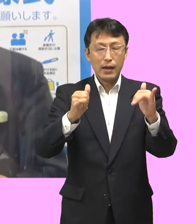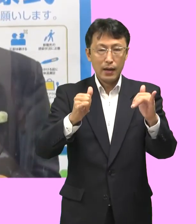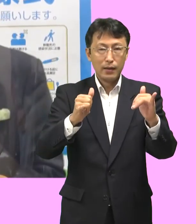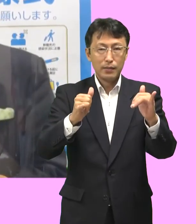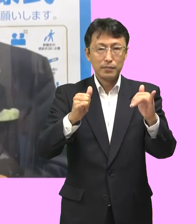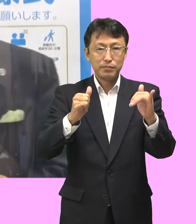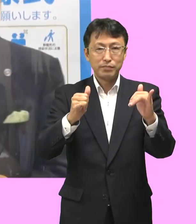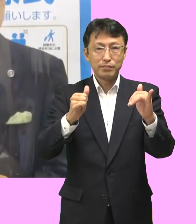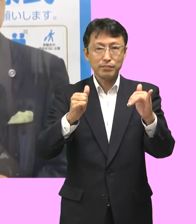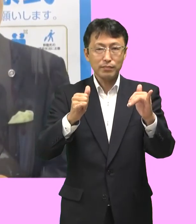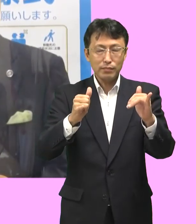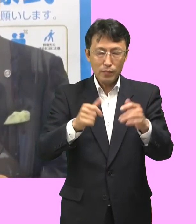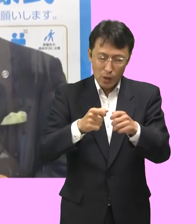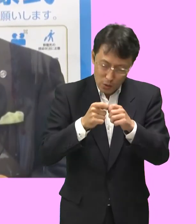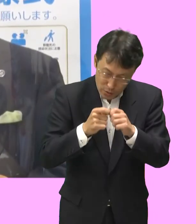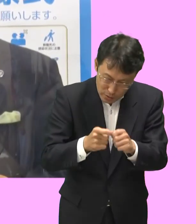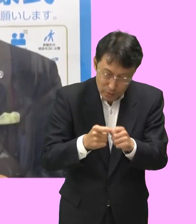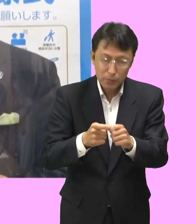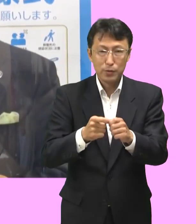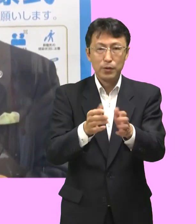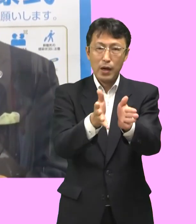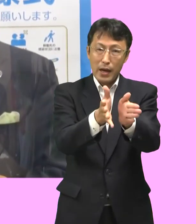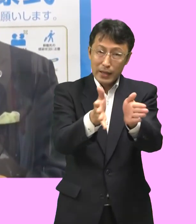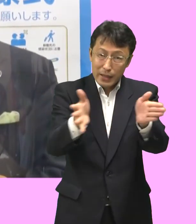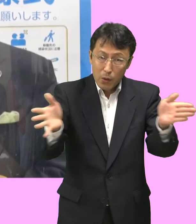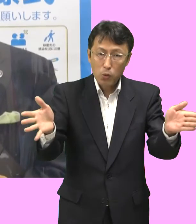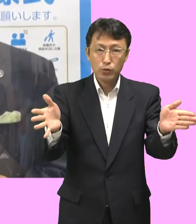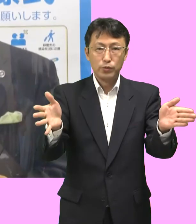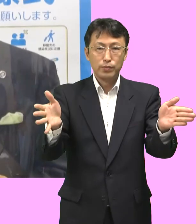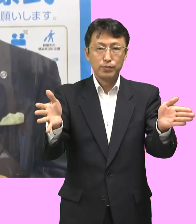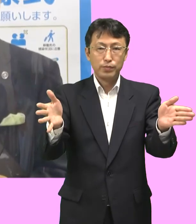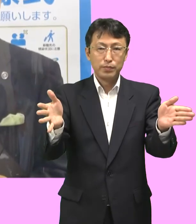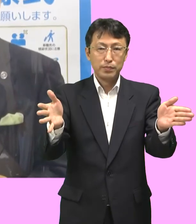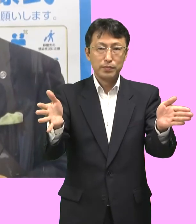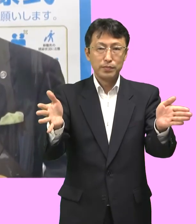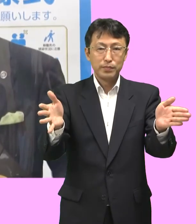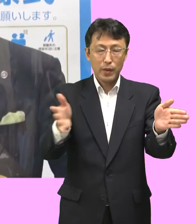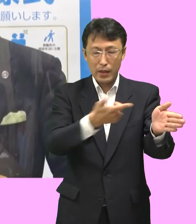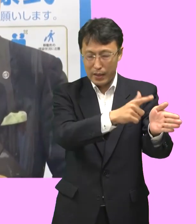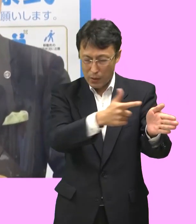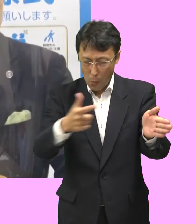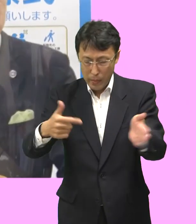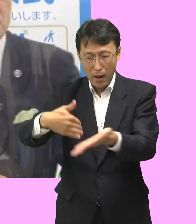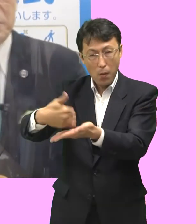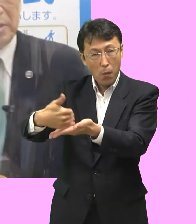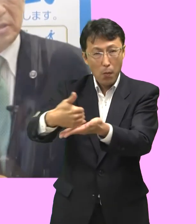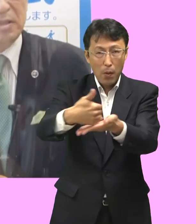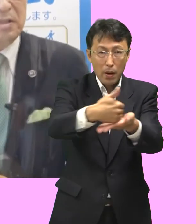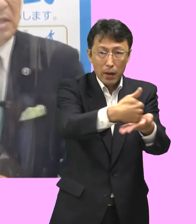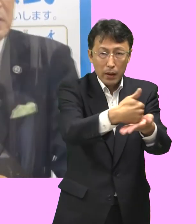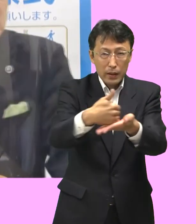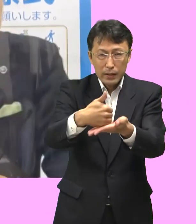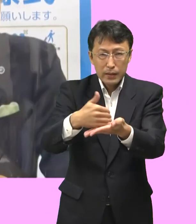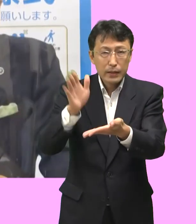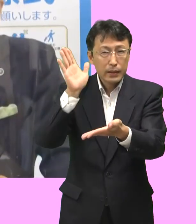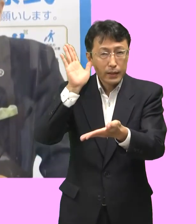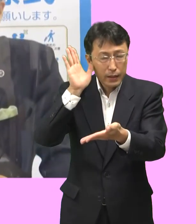く、そして、調査にですね、いろんなお話を聞いたりして調査いただい